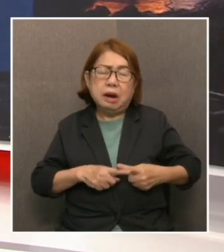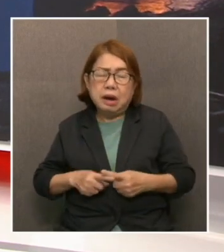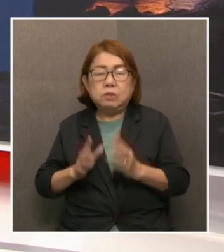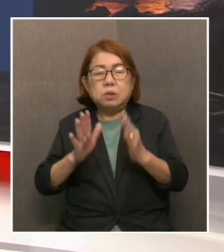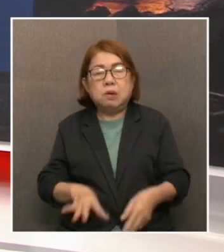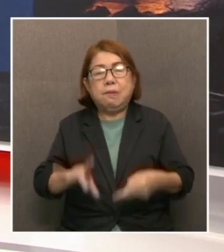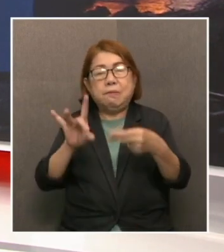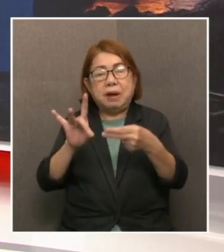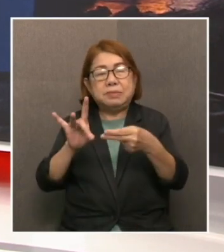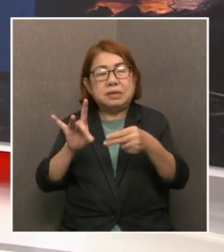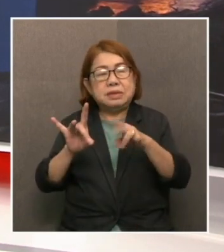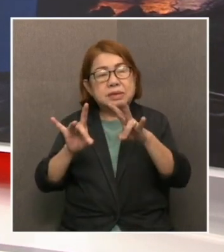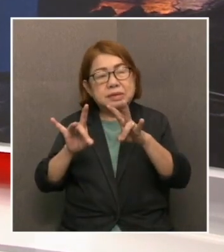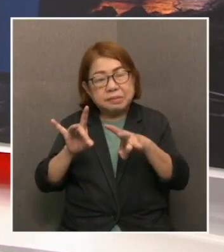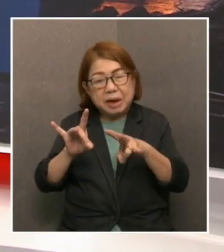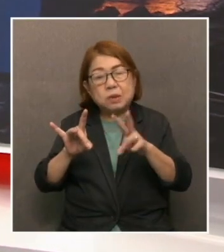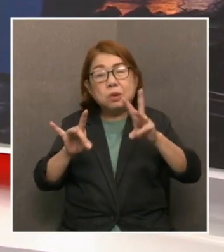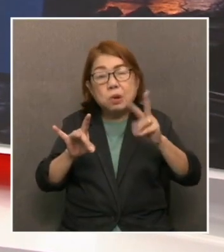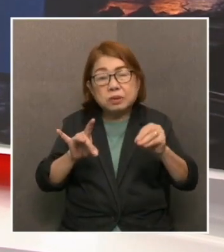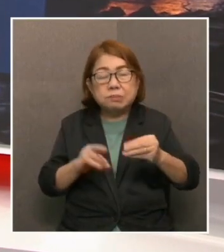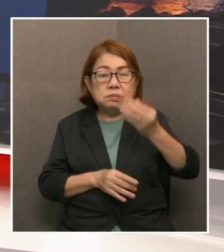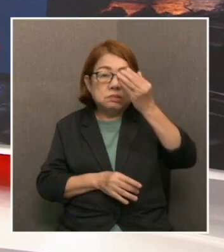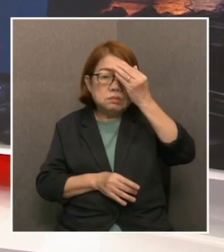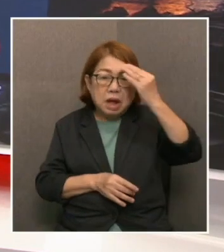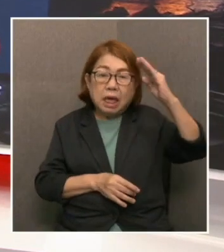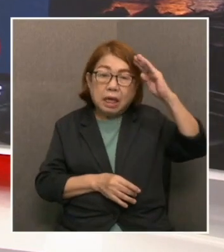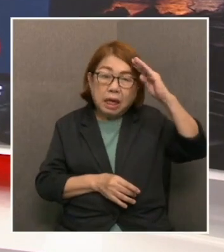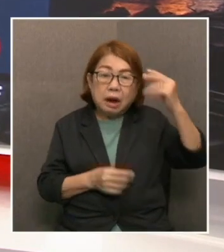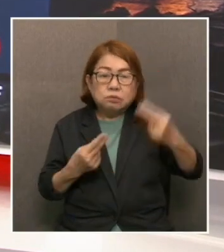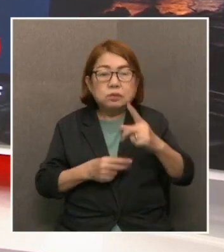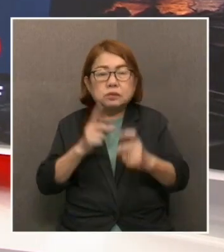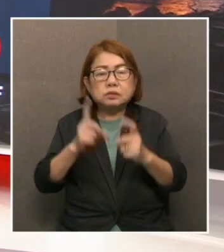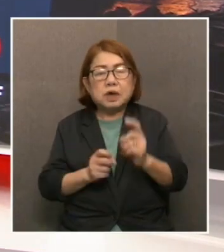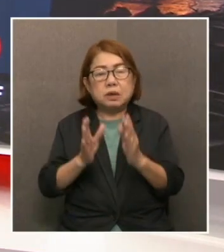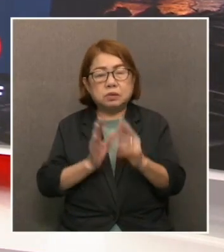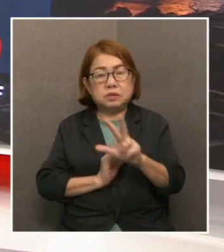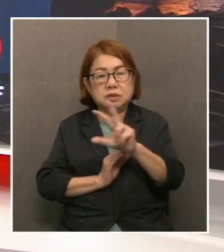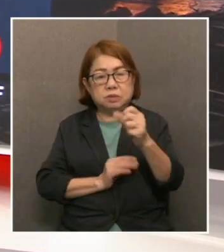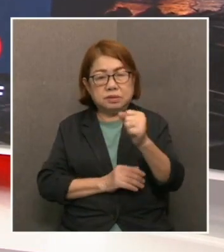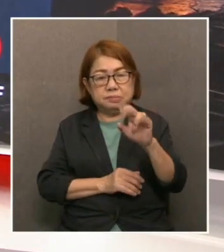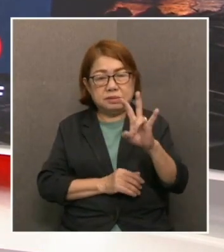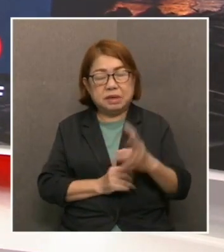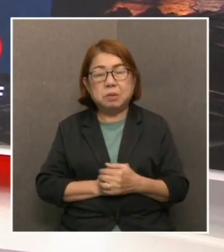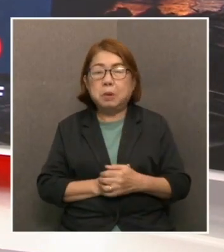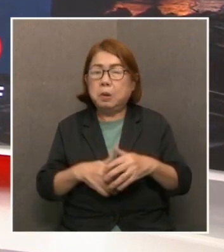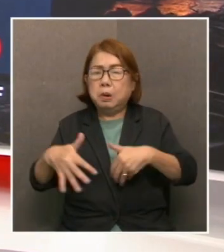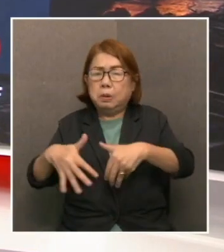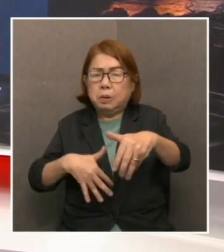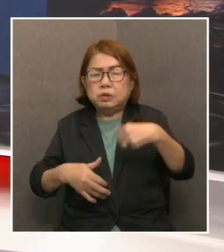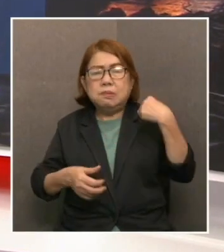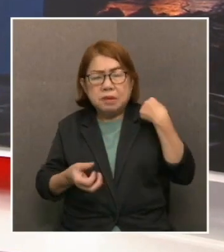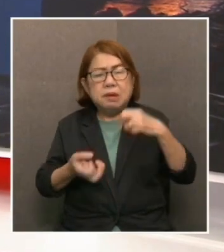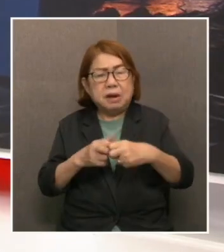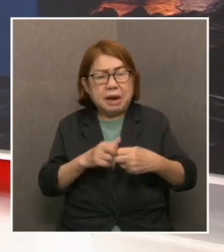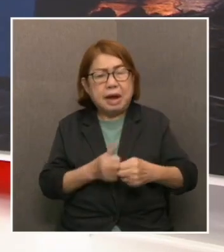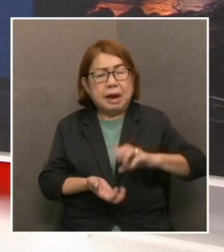8706คนอิสราเอลเองก็สูญเสียทหารไปกว่า317นายแล้วนะคะผู้ได้รับผลกระทบข้อมูลณวัน